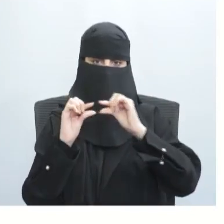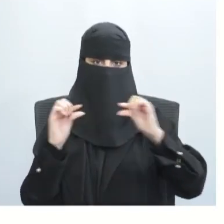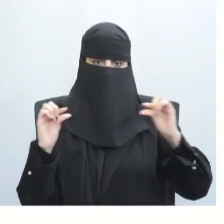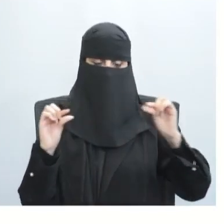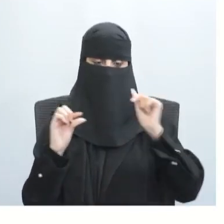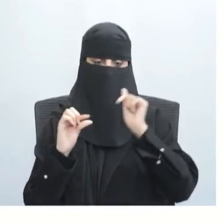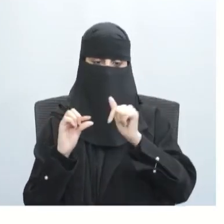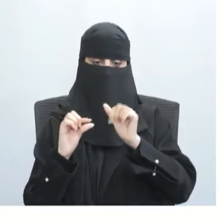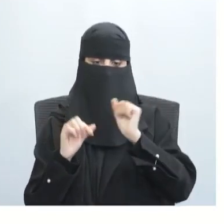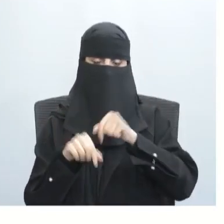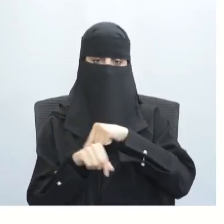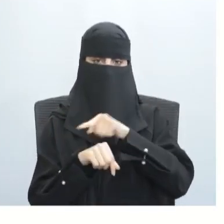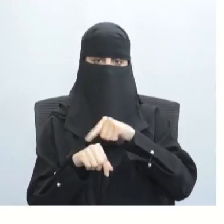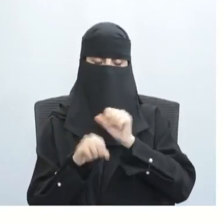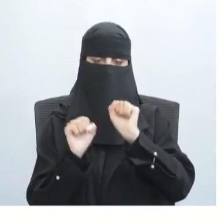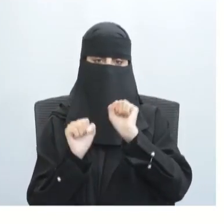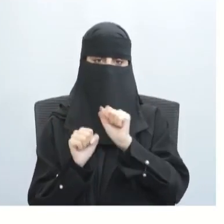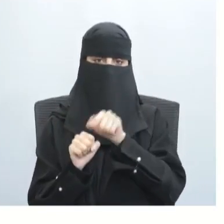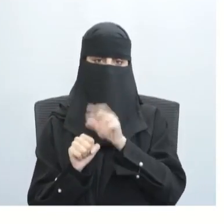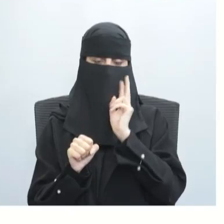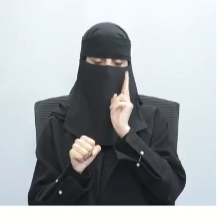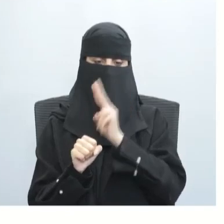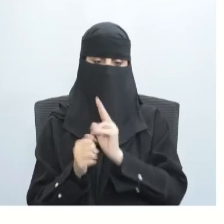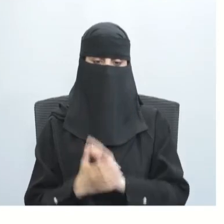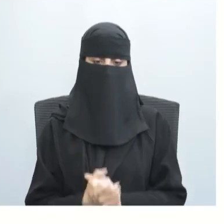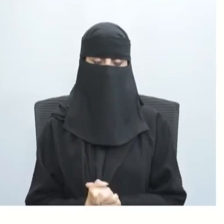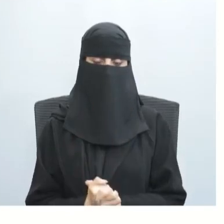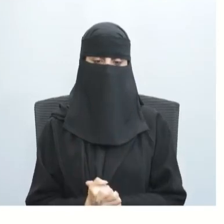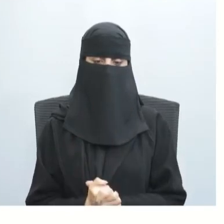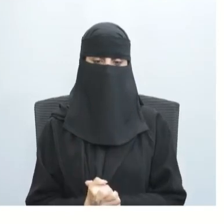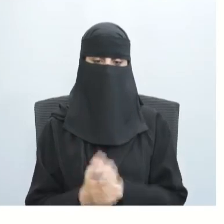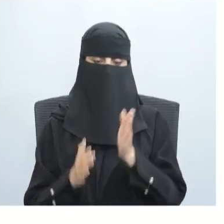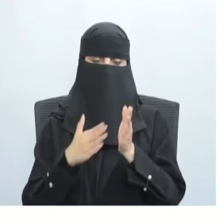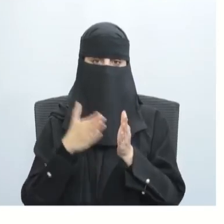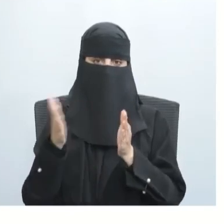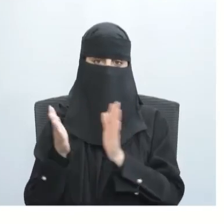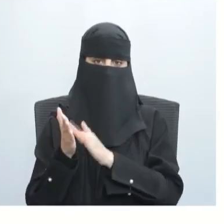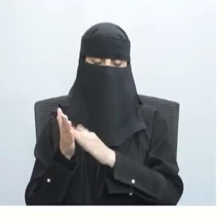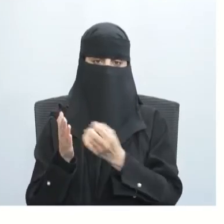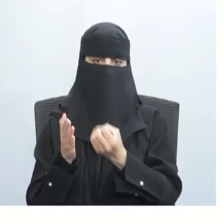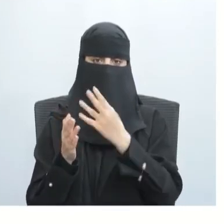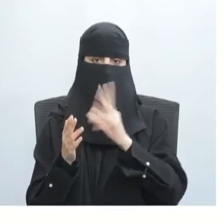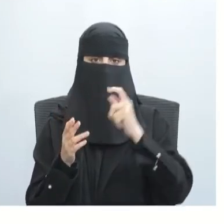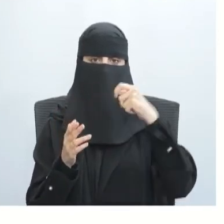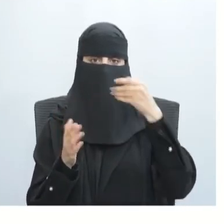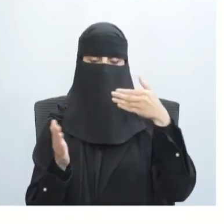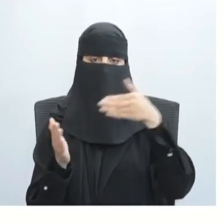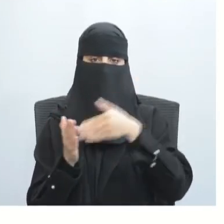مخطط الزمني والتايم لاين وهنا في استعراض او عرض المشاريع الاخيره